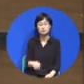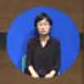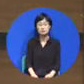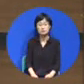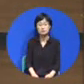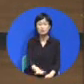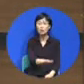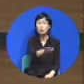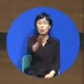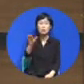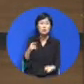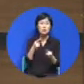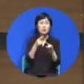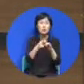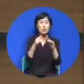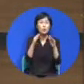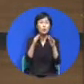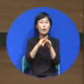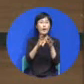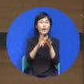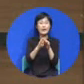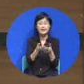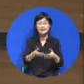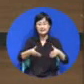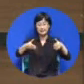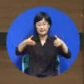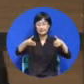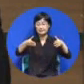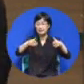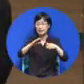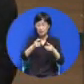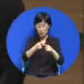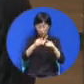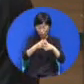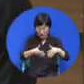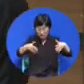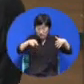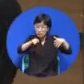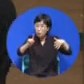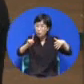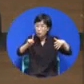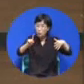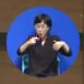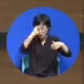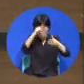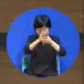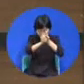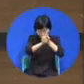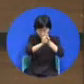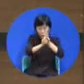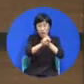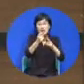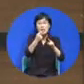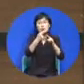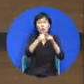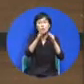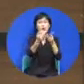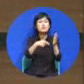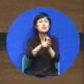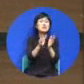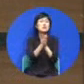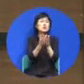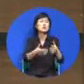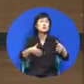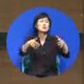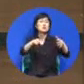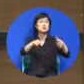우리 교회의 그릇을 만들어야 됩니다. We also need to 자, have a vessel for our church. 여러분 평생에